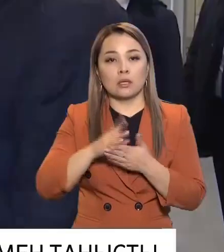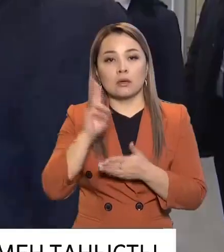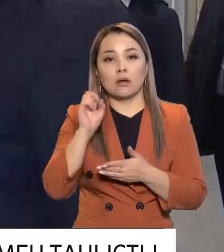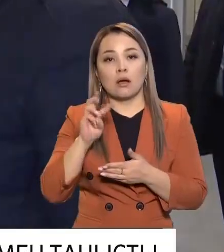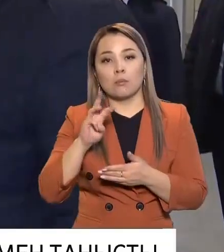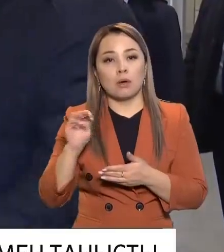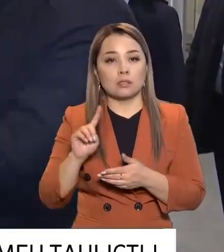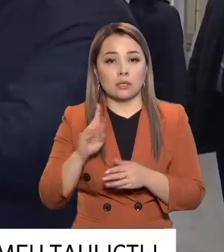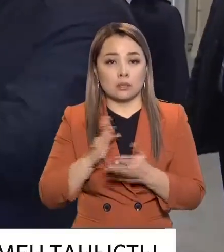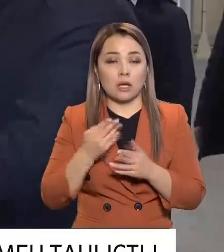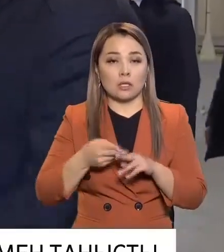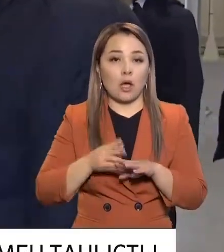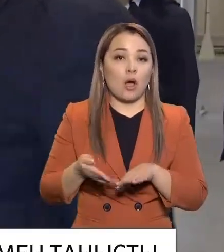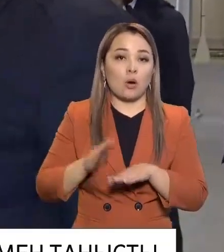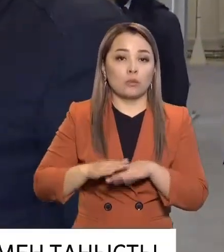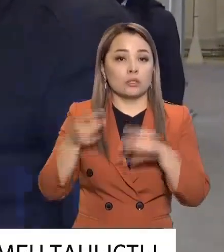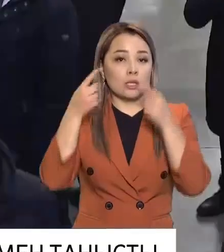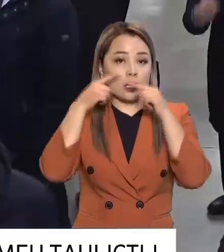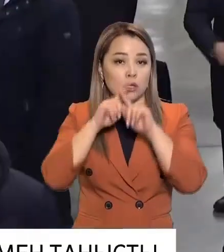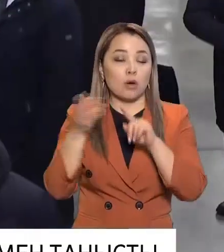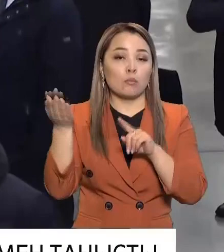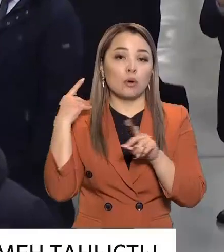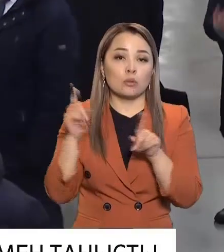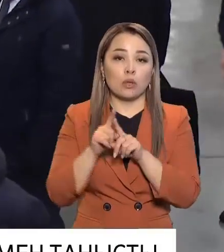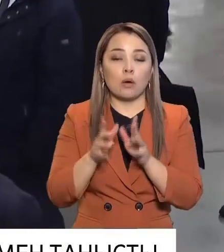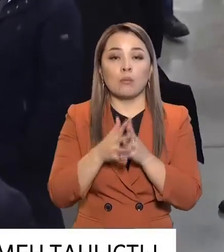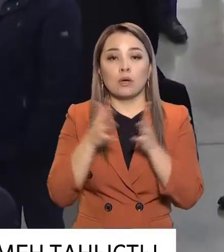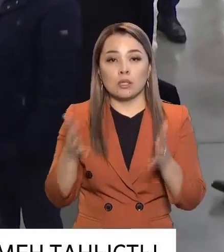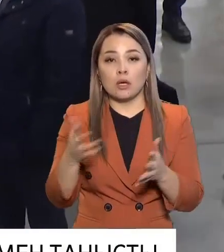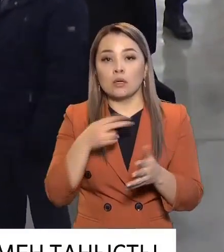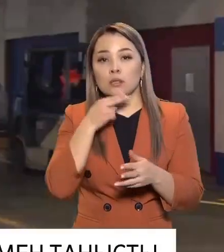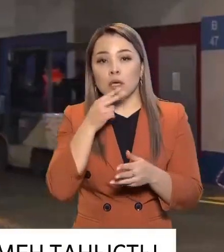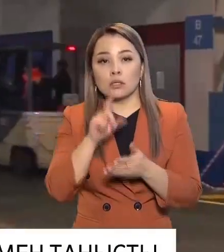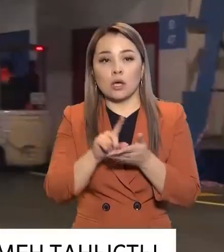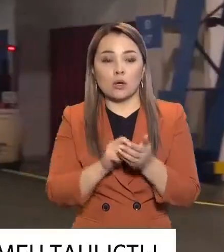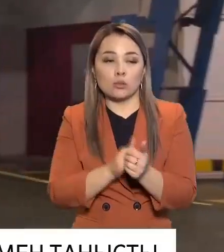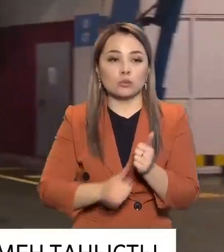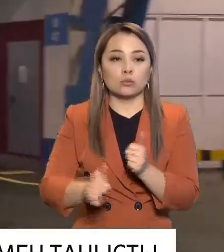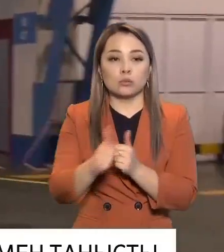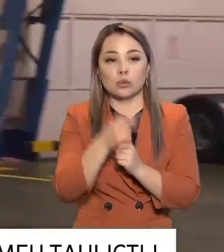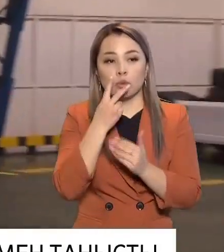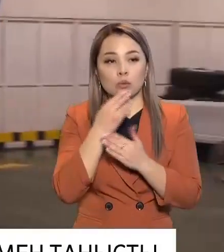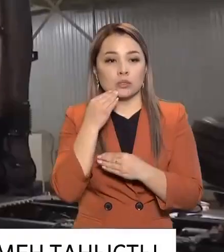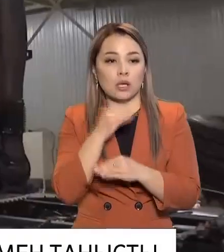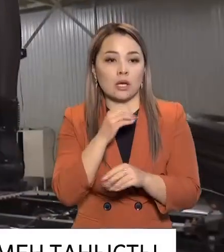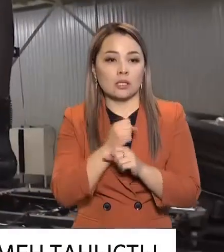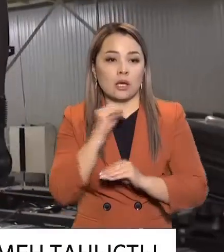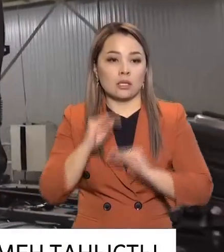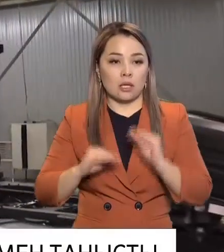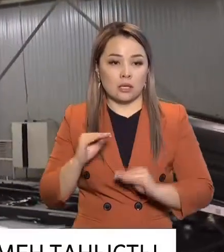КамАЗ. Қазіргі ауыр техникалар бұрынғылардан әлдеқайда көшілгері.